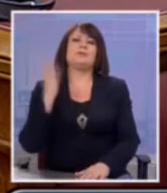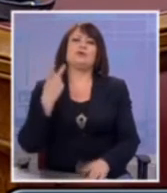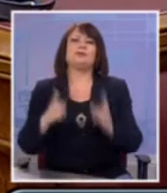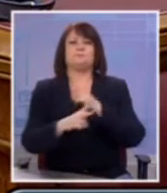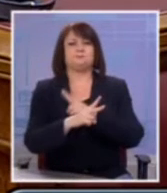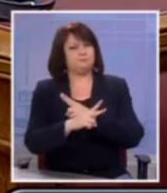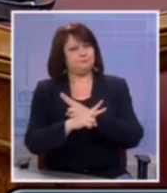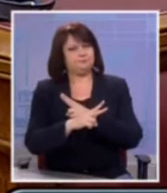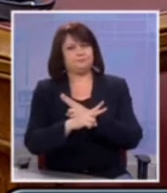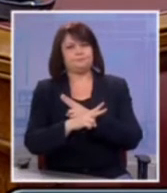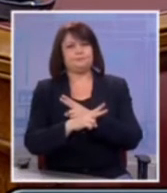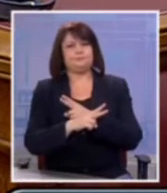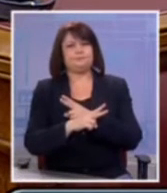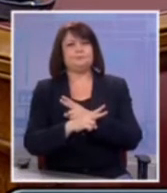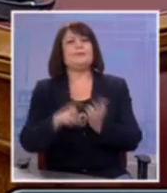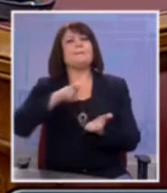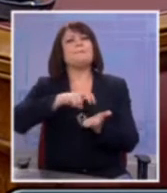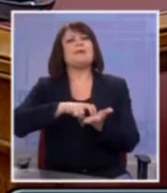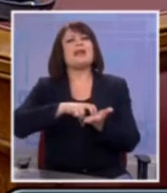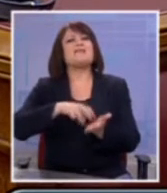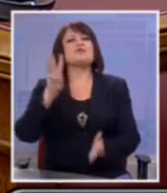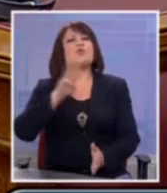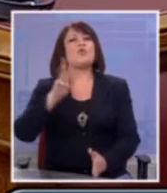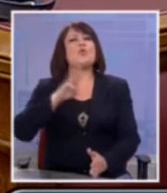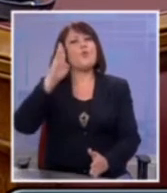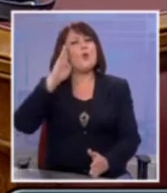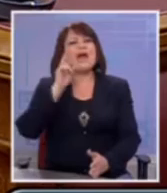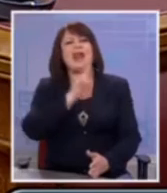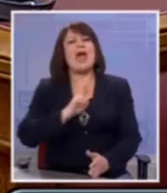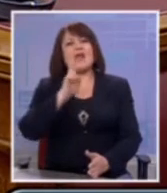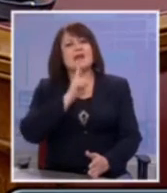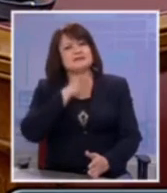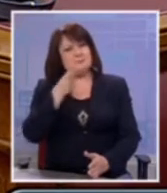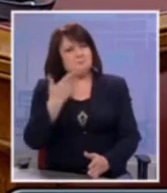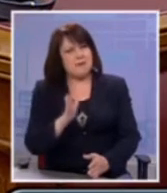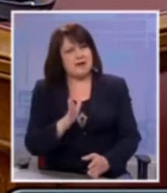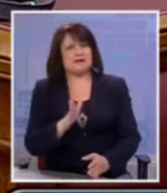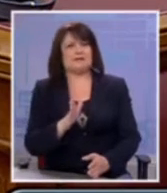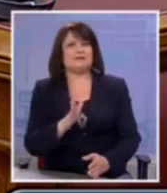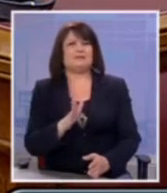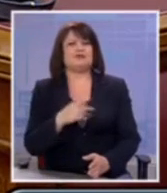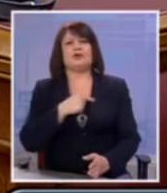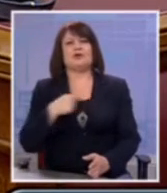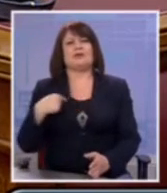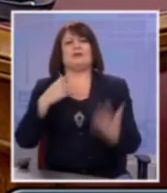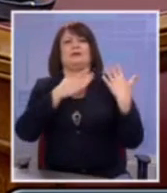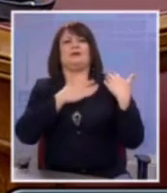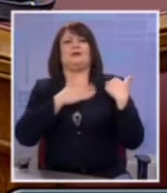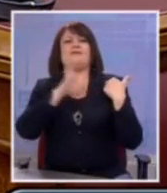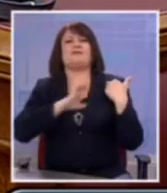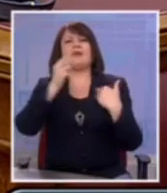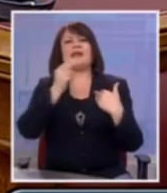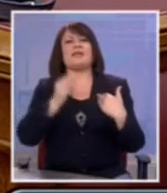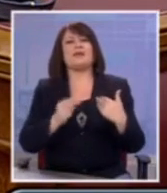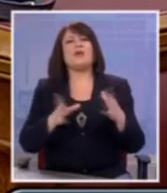αναπληρωτής πρέσβης μας στη Ουάσιγκτον, ο κ. Βράιλας, τον αρμόδιο διευθυντή για ευρωπαϊκά θέματα του